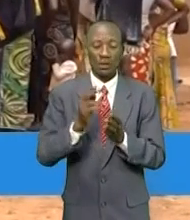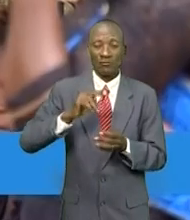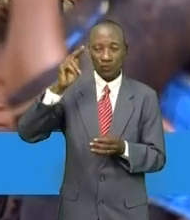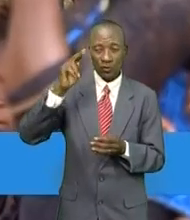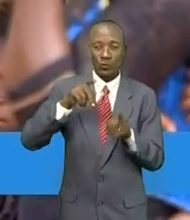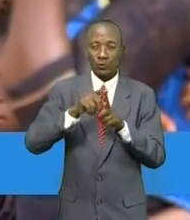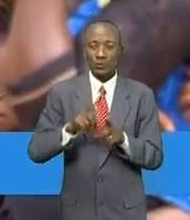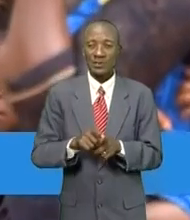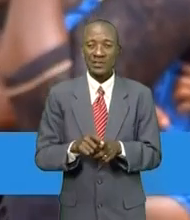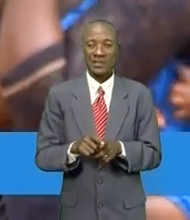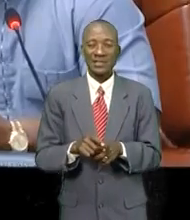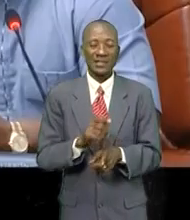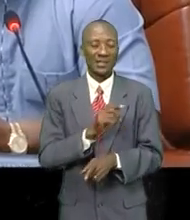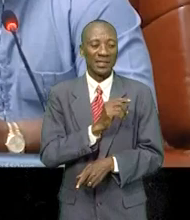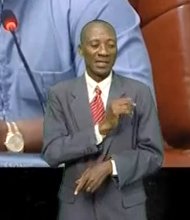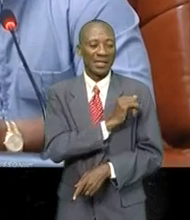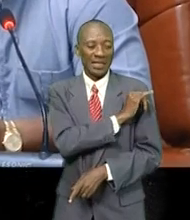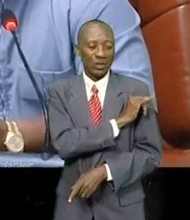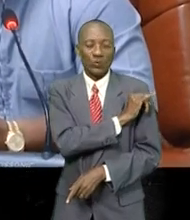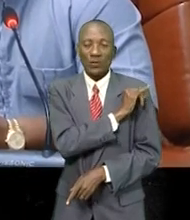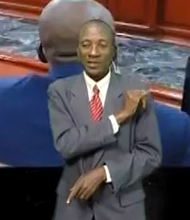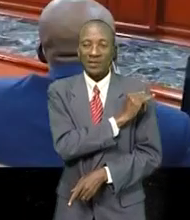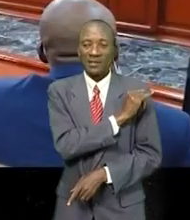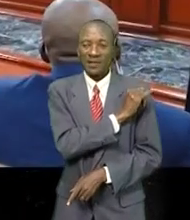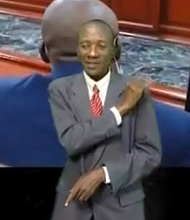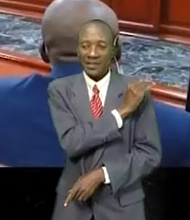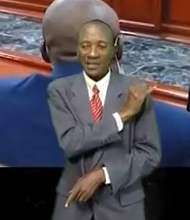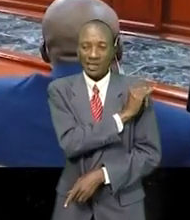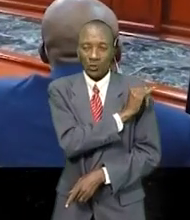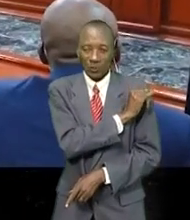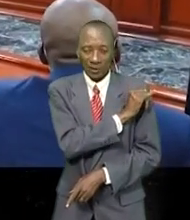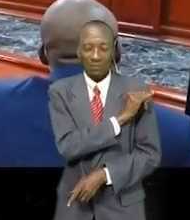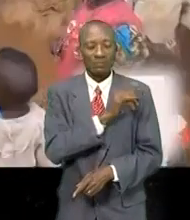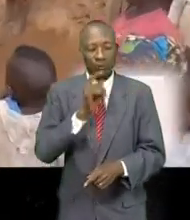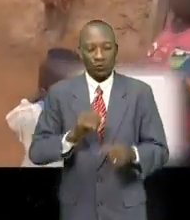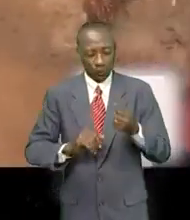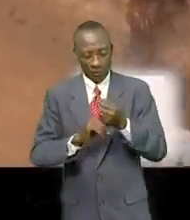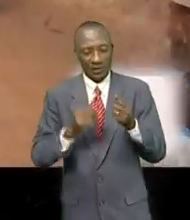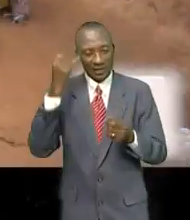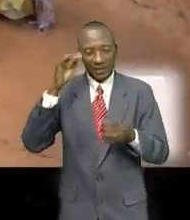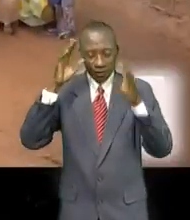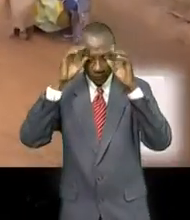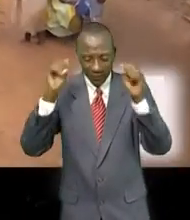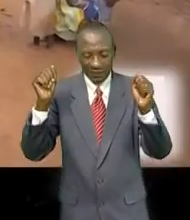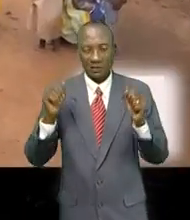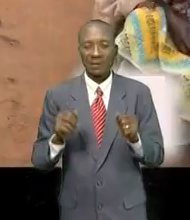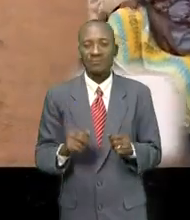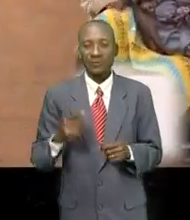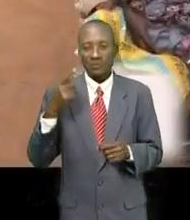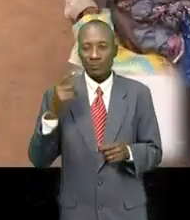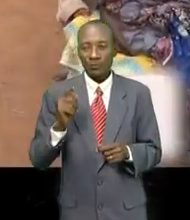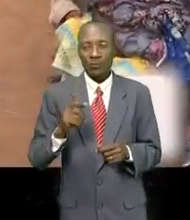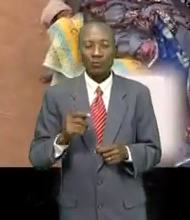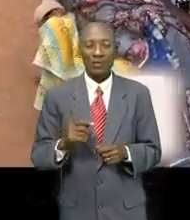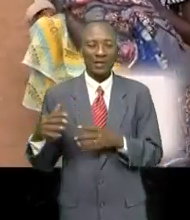doivent communier avec le chef de l'État, Félix-Antoine Tshisekedi Tshilombo, et soutenir l'état de siège pour l'arrêt immédiat des tueries et